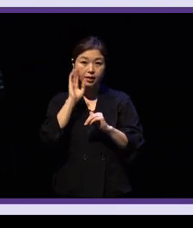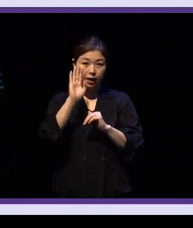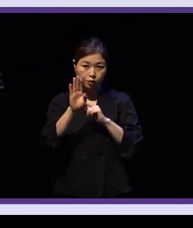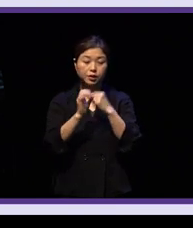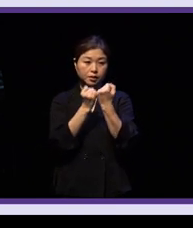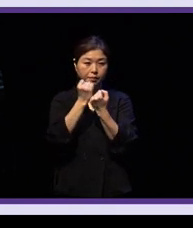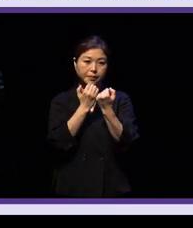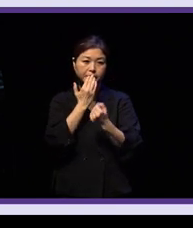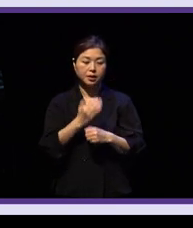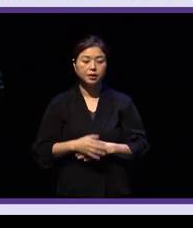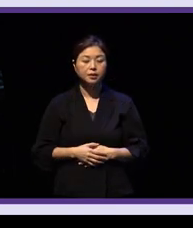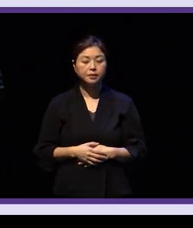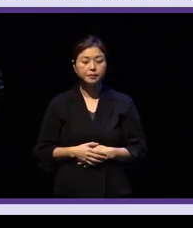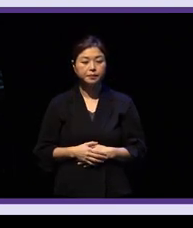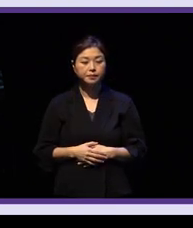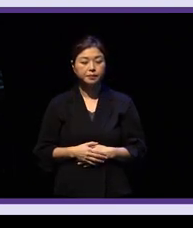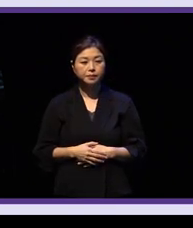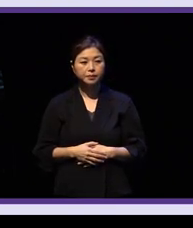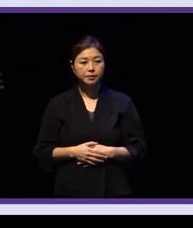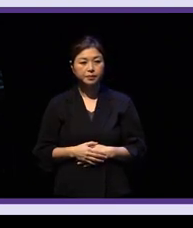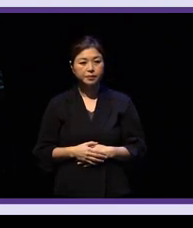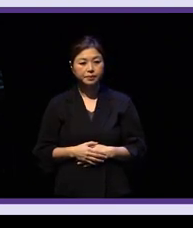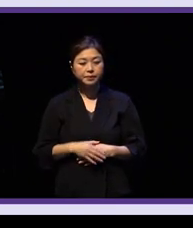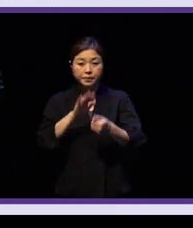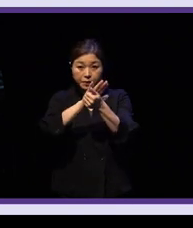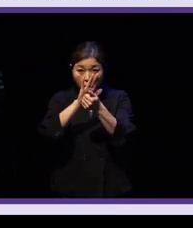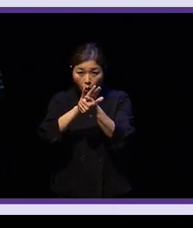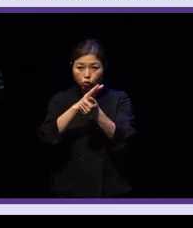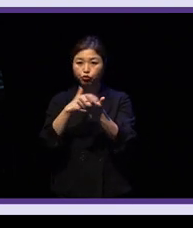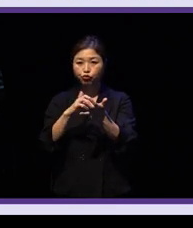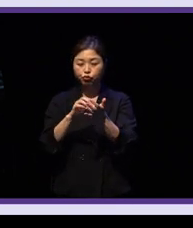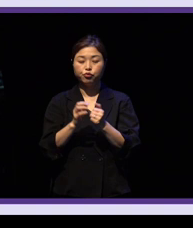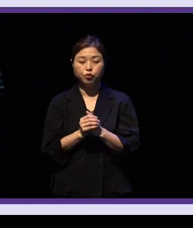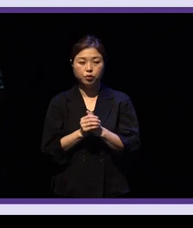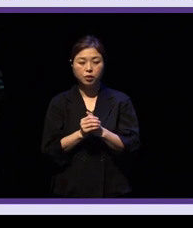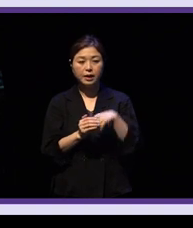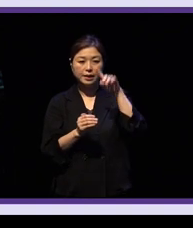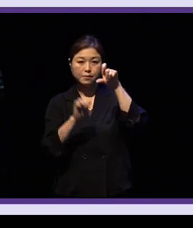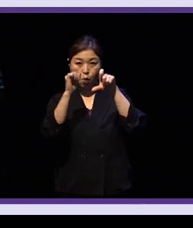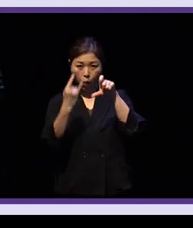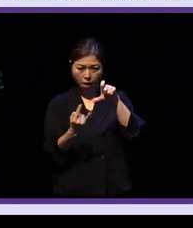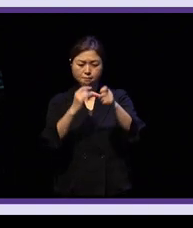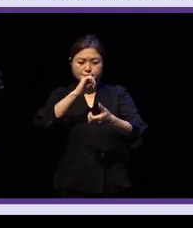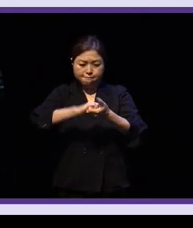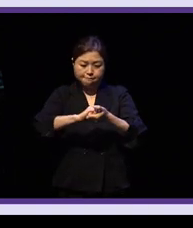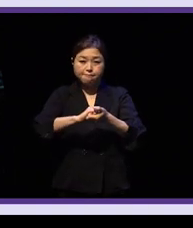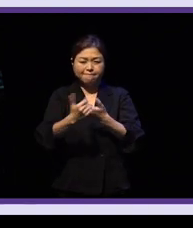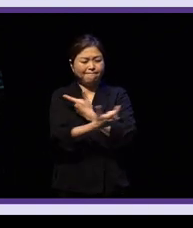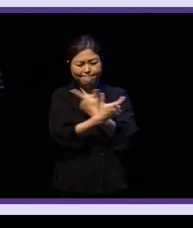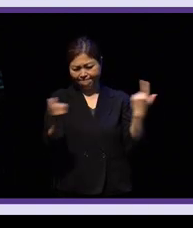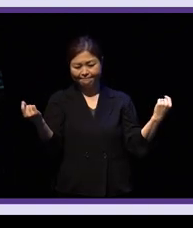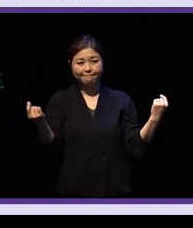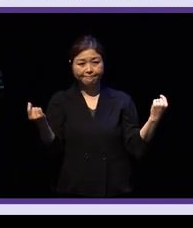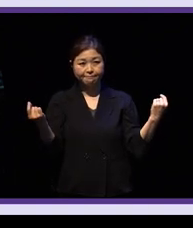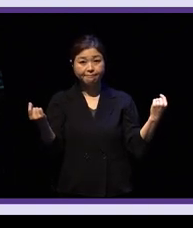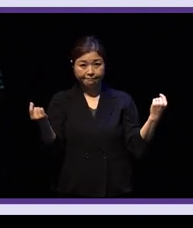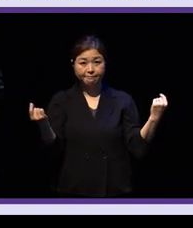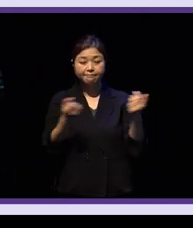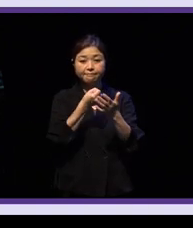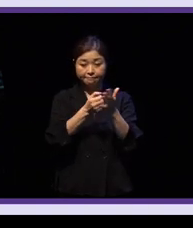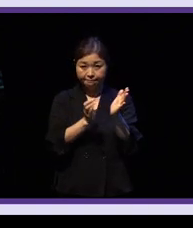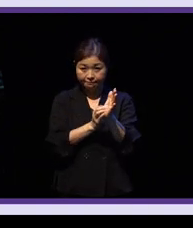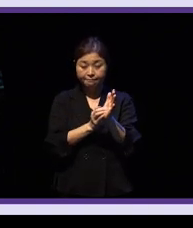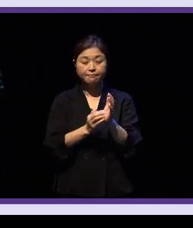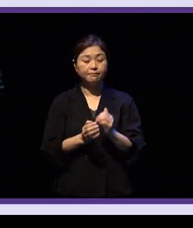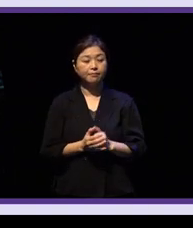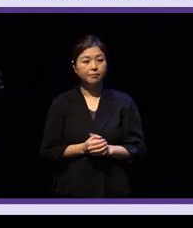이따가 좀 설명을 드리도록 하겠고요 그리고 지원 회차도 기존에는 일괄 최대 15일까지 저희가 일괄적으로 디폴트로 저희가